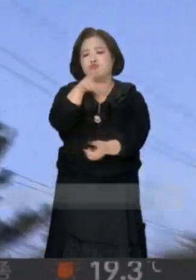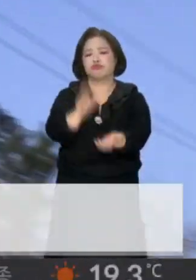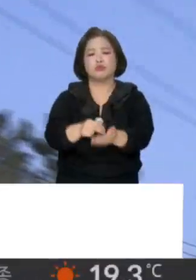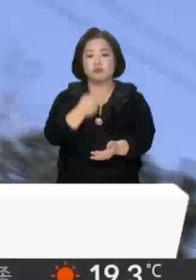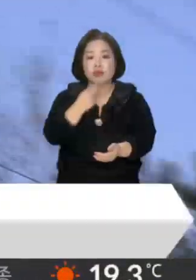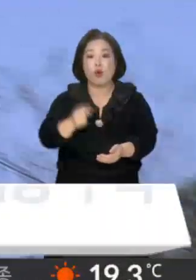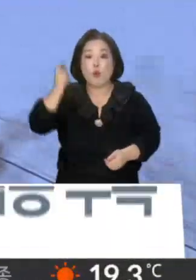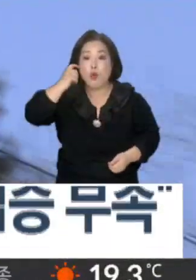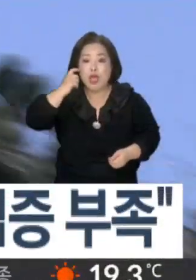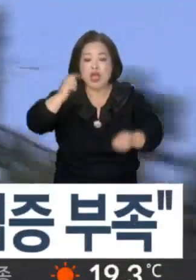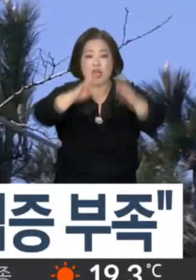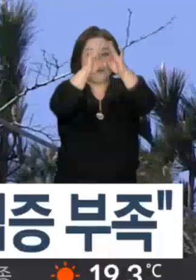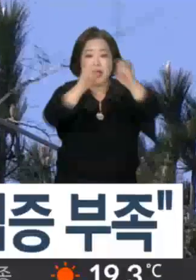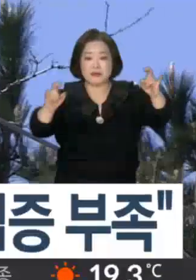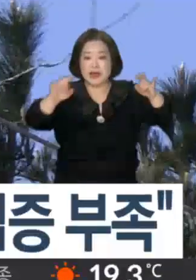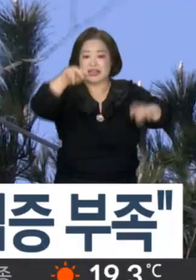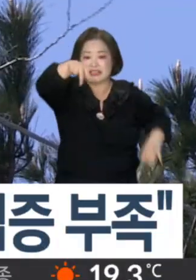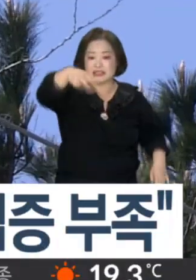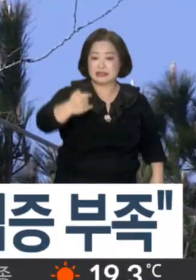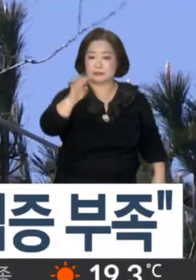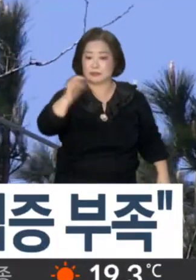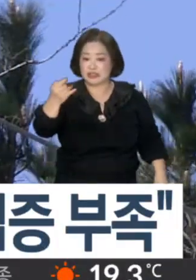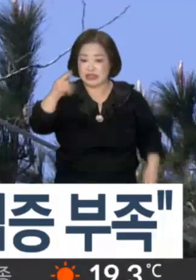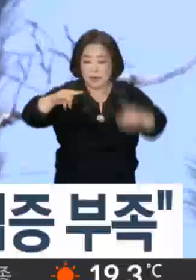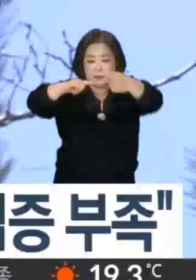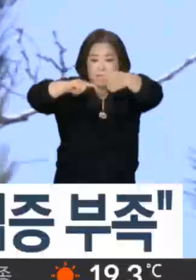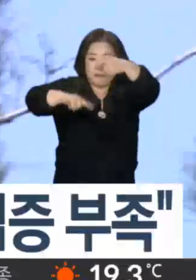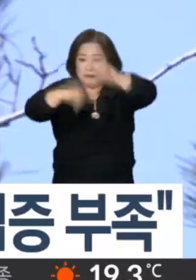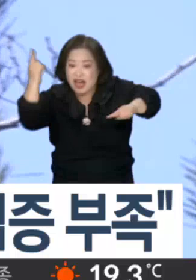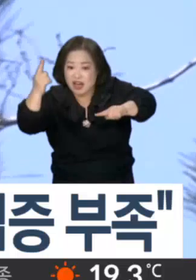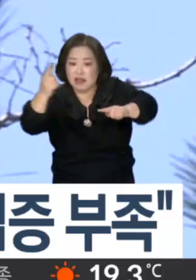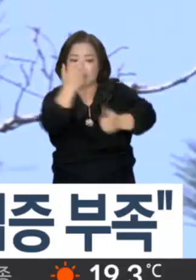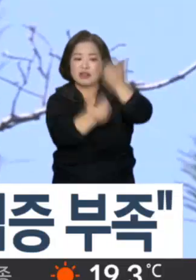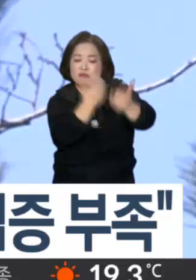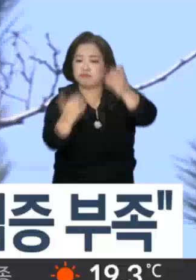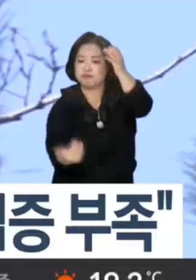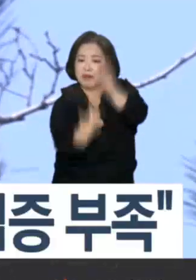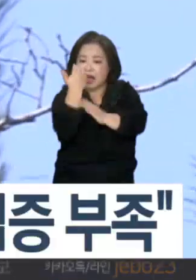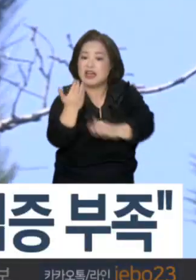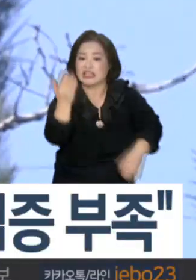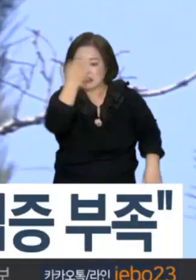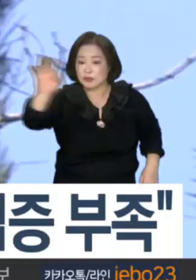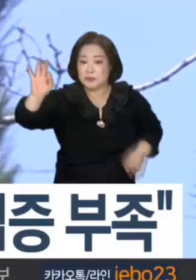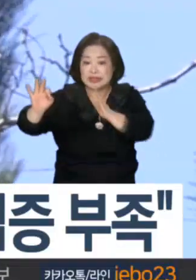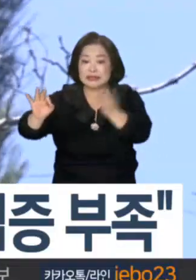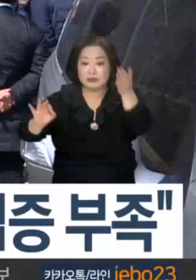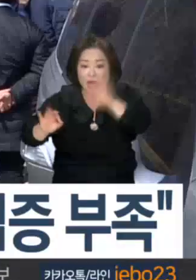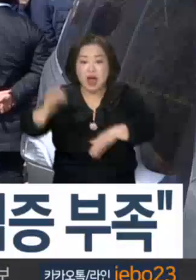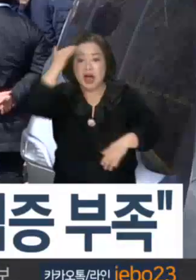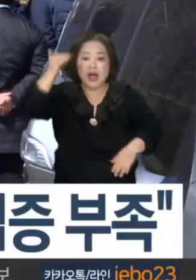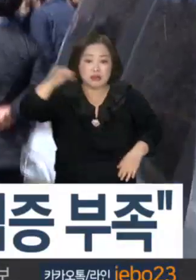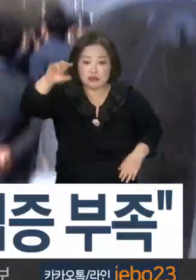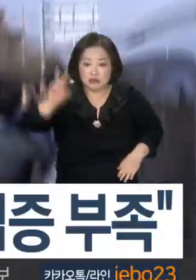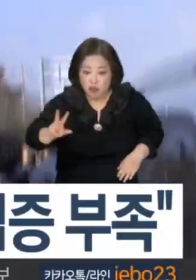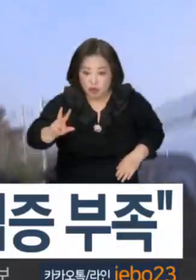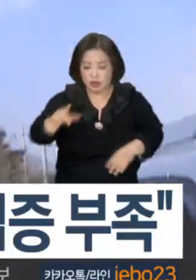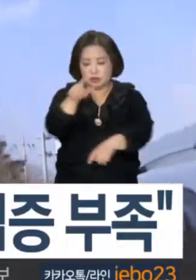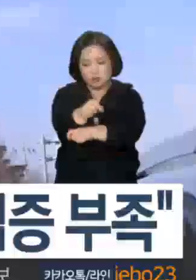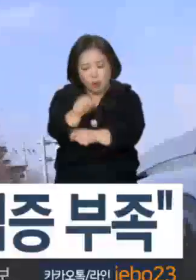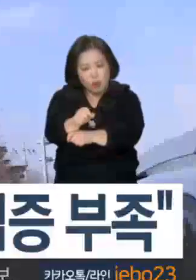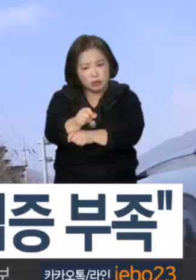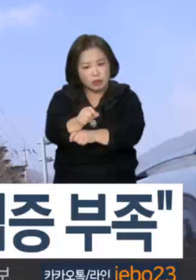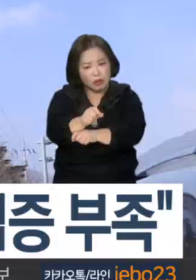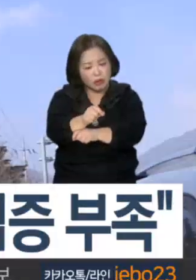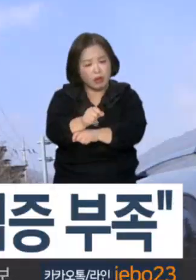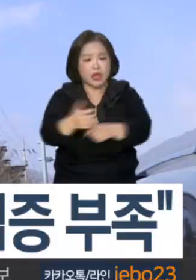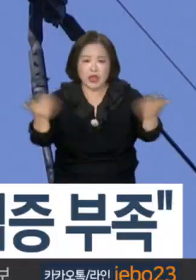법원은 스프링 와셔 미설치로 전선이 끊어져 산불이 발생한 것은 인정했지만 한전 직원들이 점검을 게을리 했는지